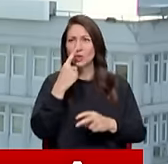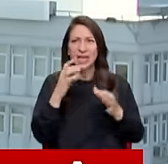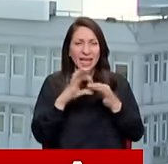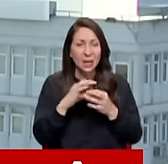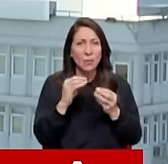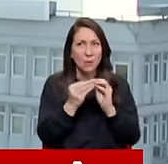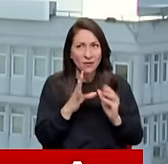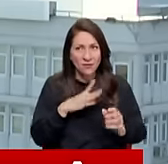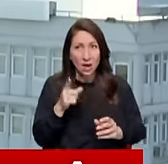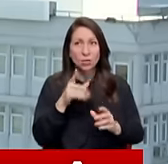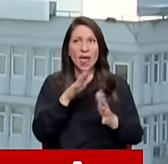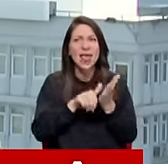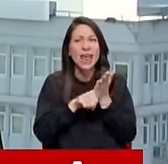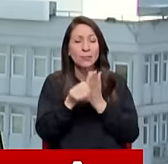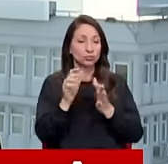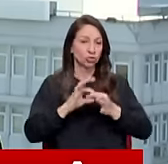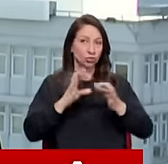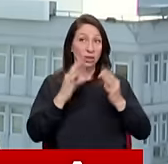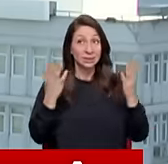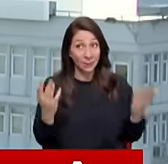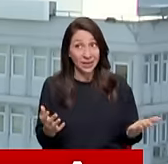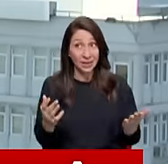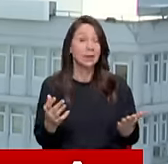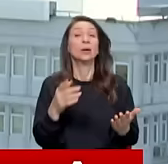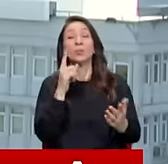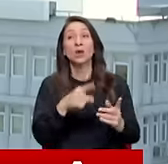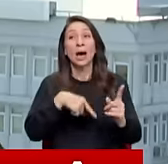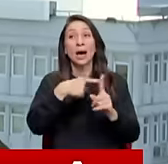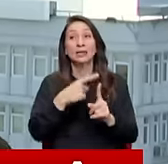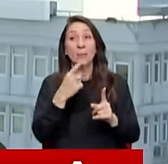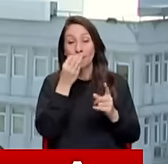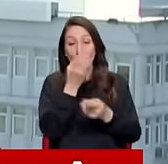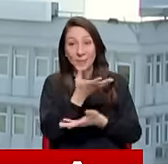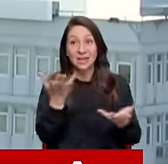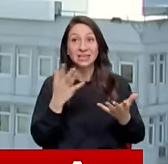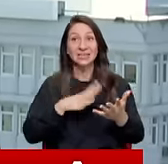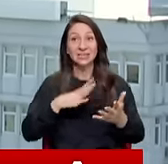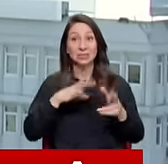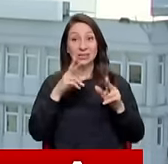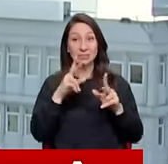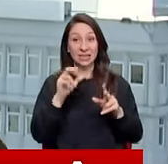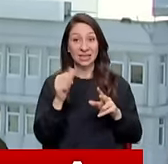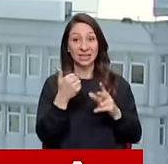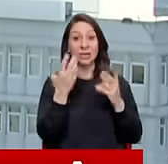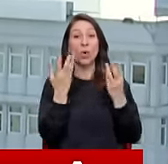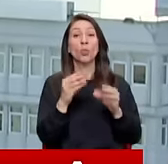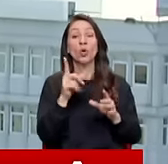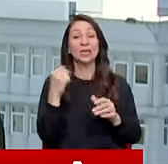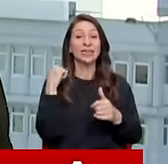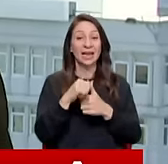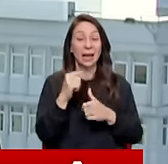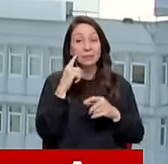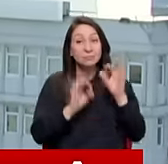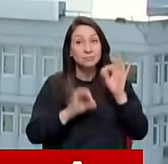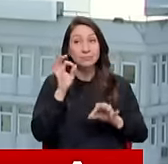ilgili derdimiz var. Bunların hepsini gidereceğiz tabii ki. Bunun üzerine parklarımız arzu ettiğimiz nitelikte kullanılamıyor. Onları tekrar